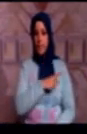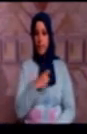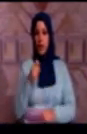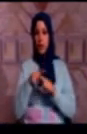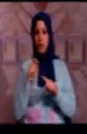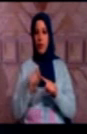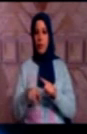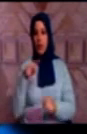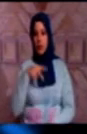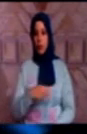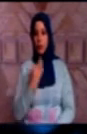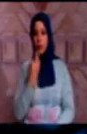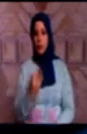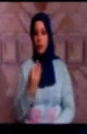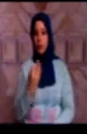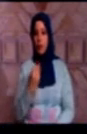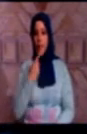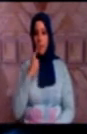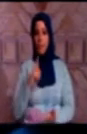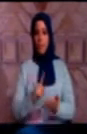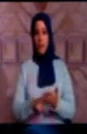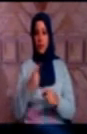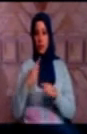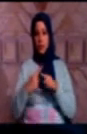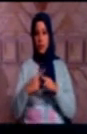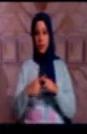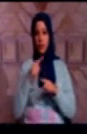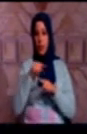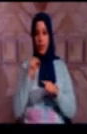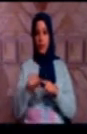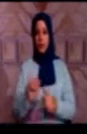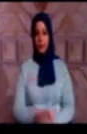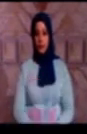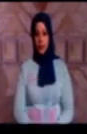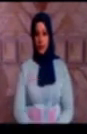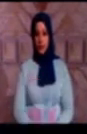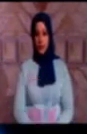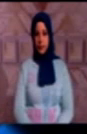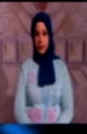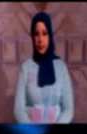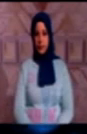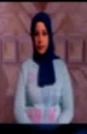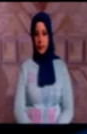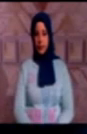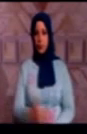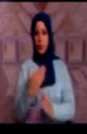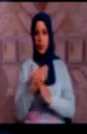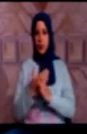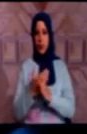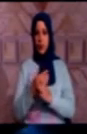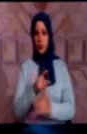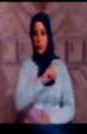الى 38 ونصف في الميه وبالتالي كان بيعطي انطباع